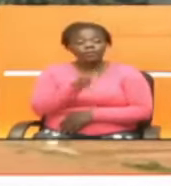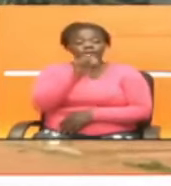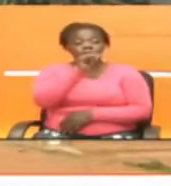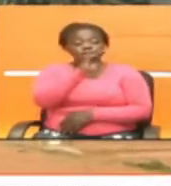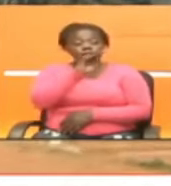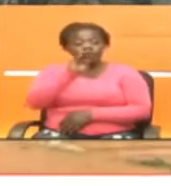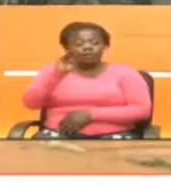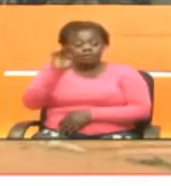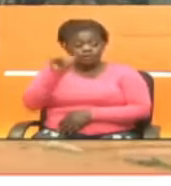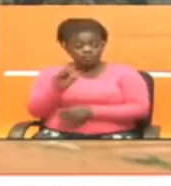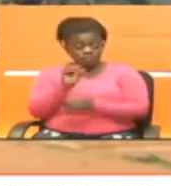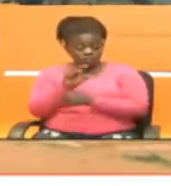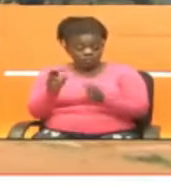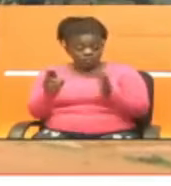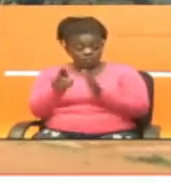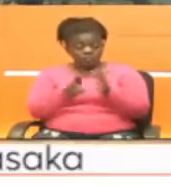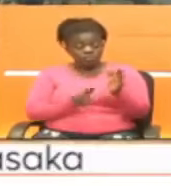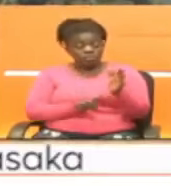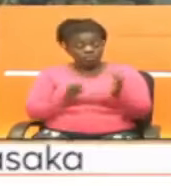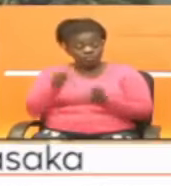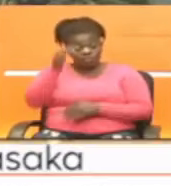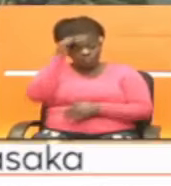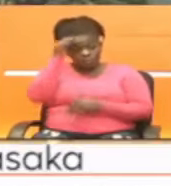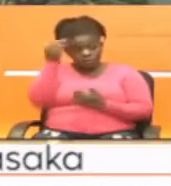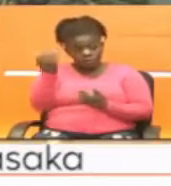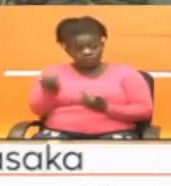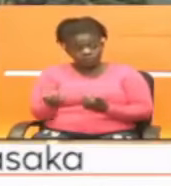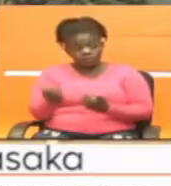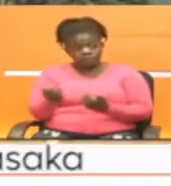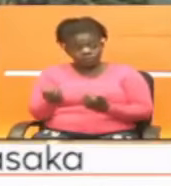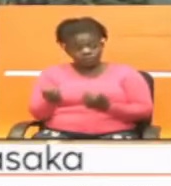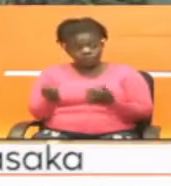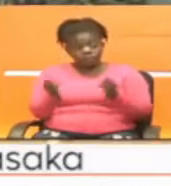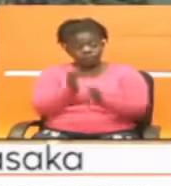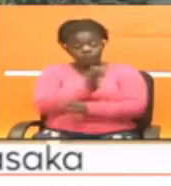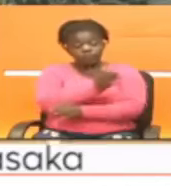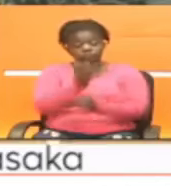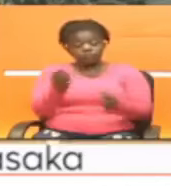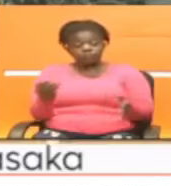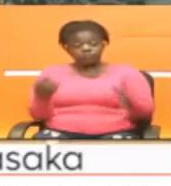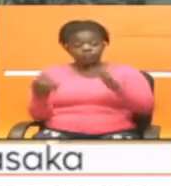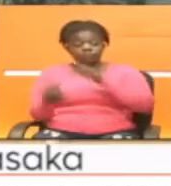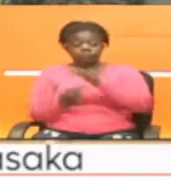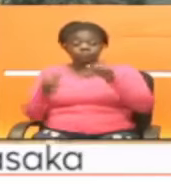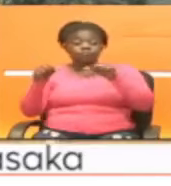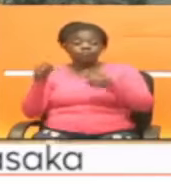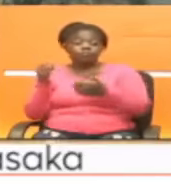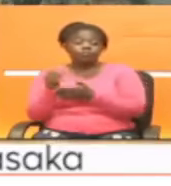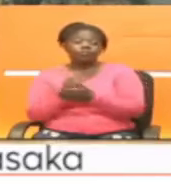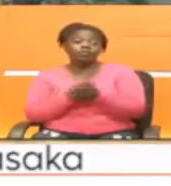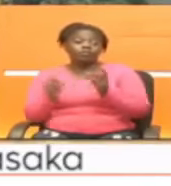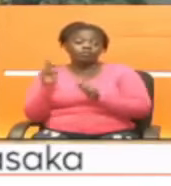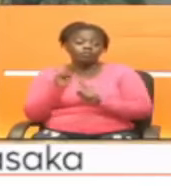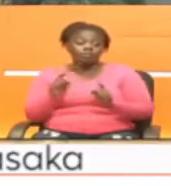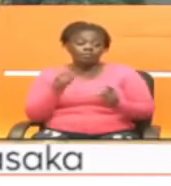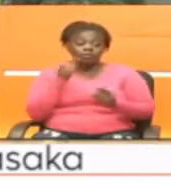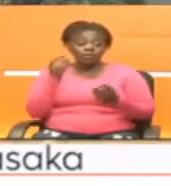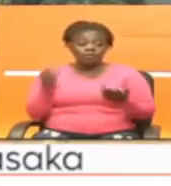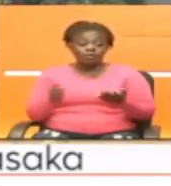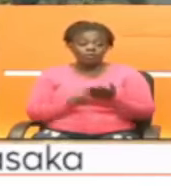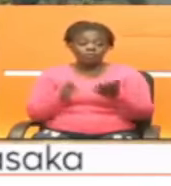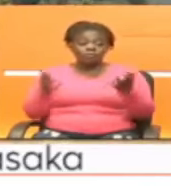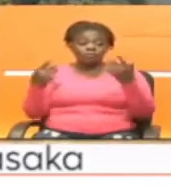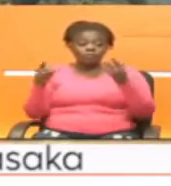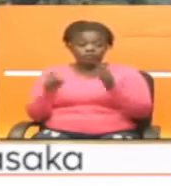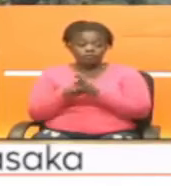atumwa amagezi ye ripootinge ku poliisi ng'ekiwundu tekinnasamba ddagala kubanga abantu ate batwalidde amateeka